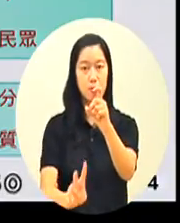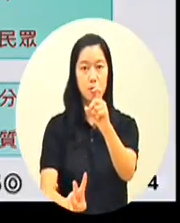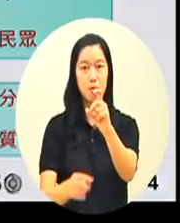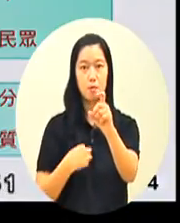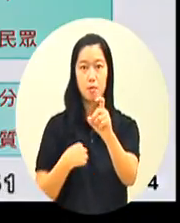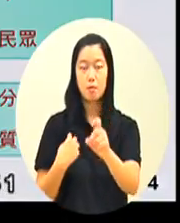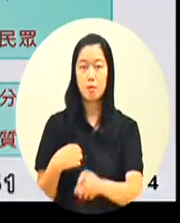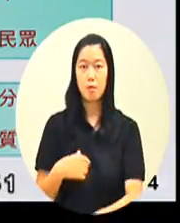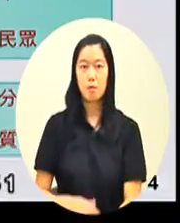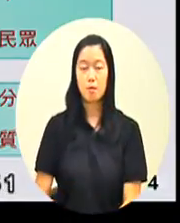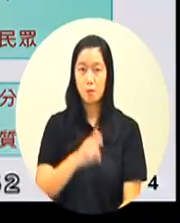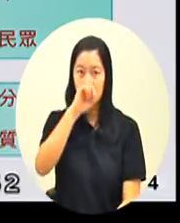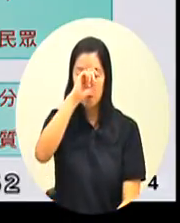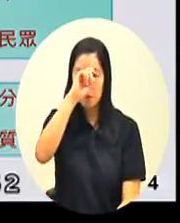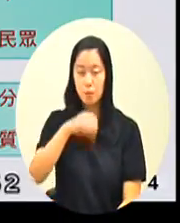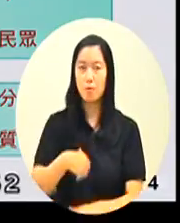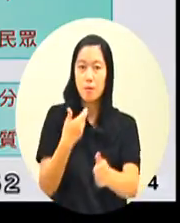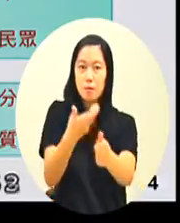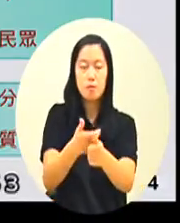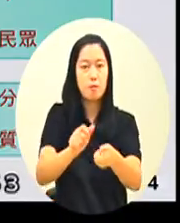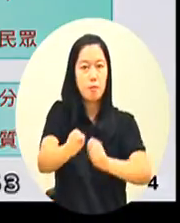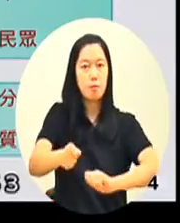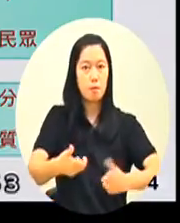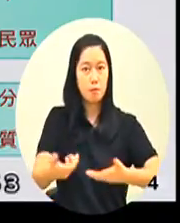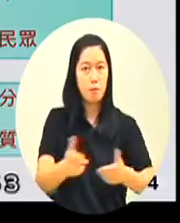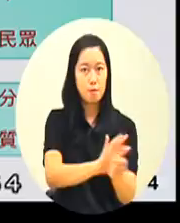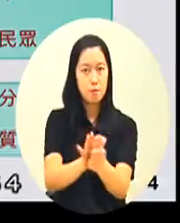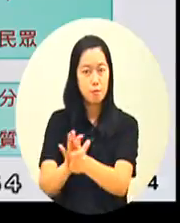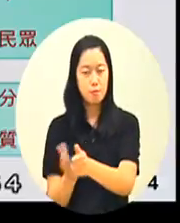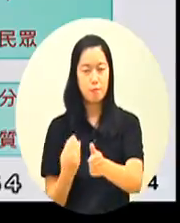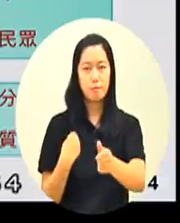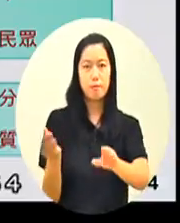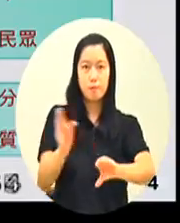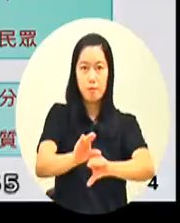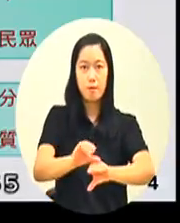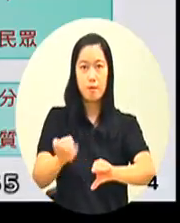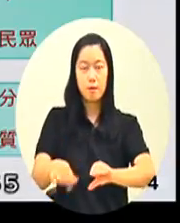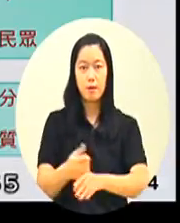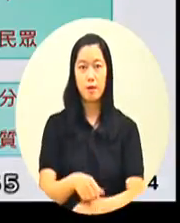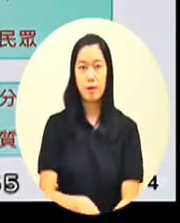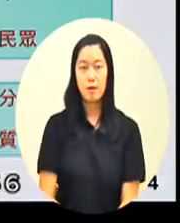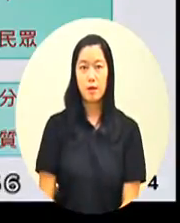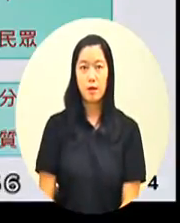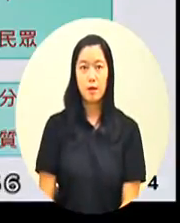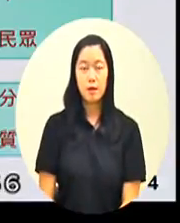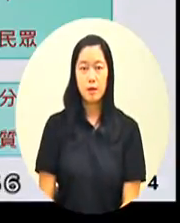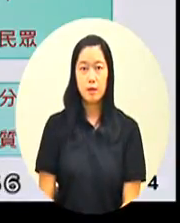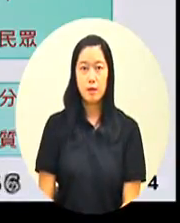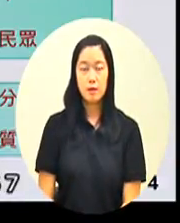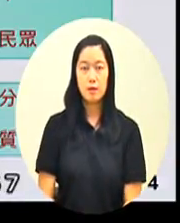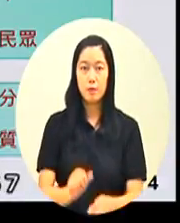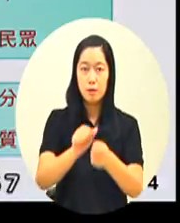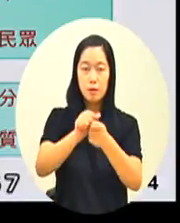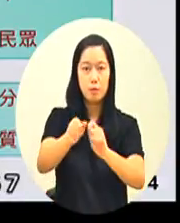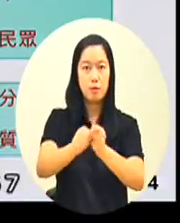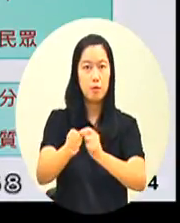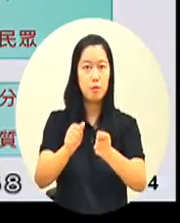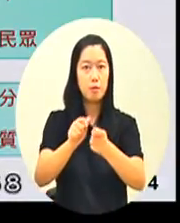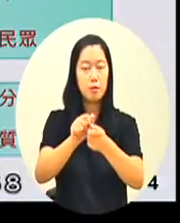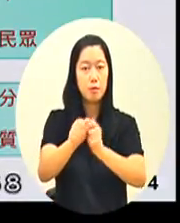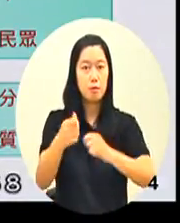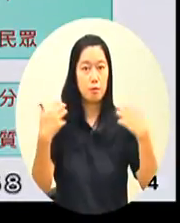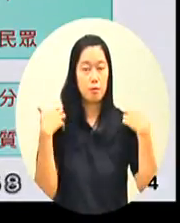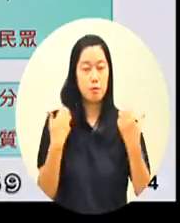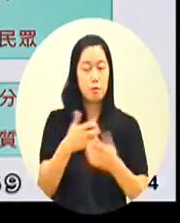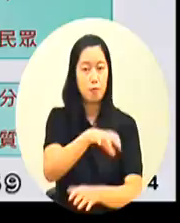供更好的税务服务，我们在我们12个税捐处有12个分处，原来